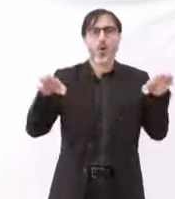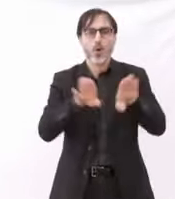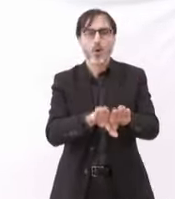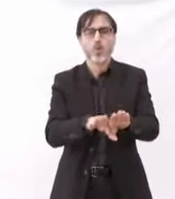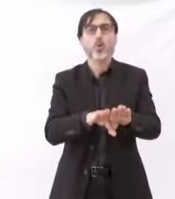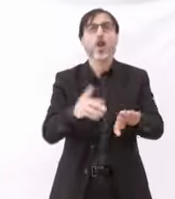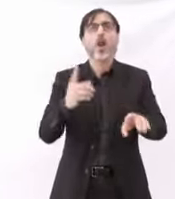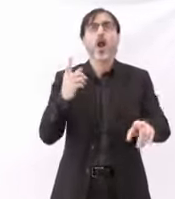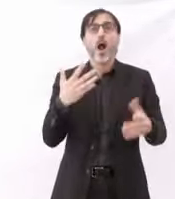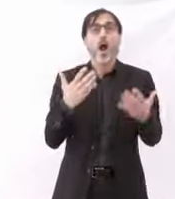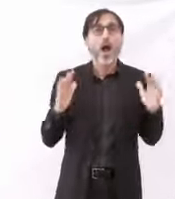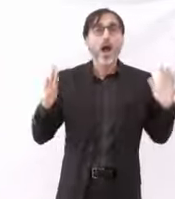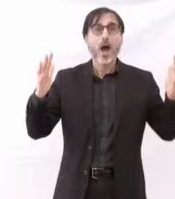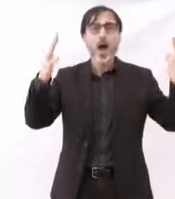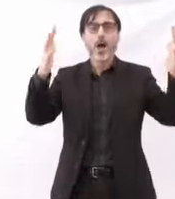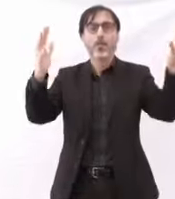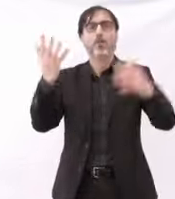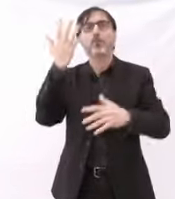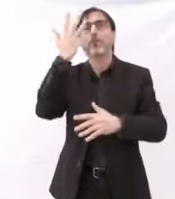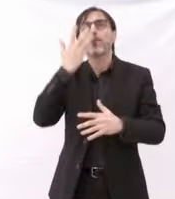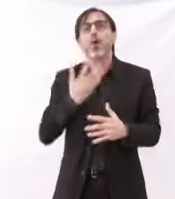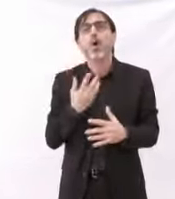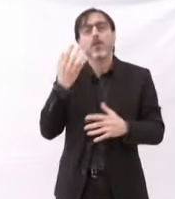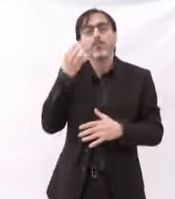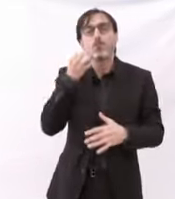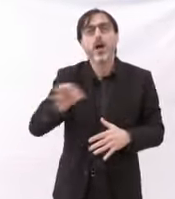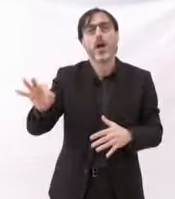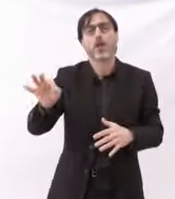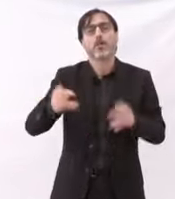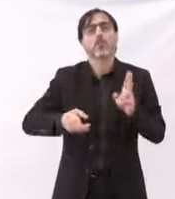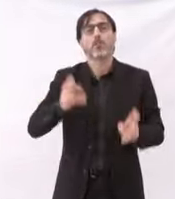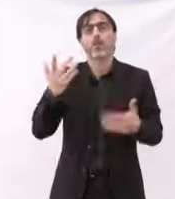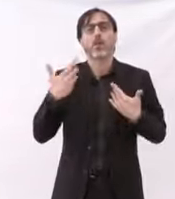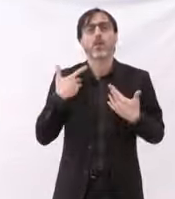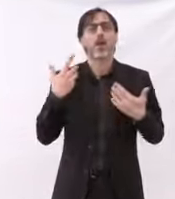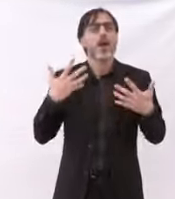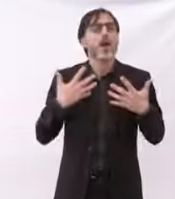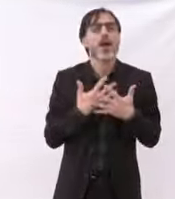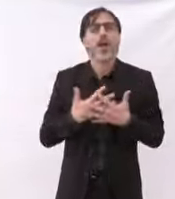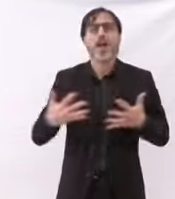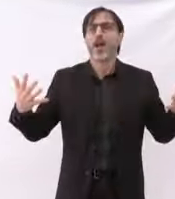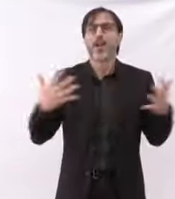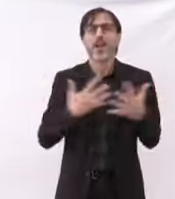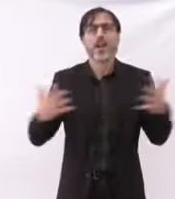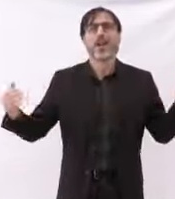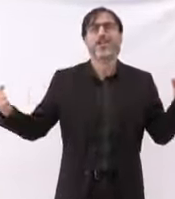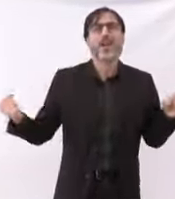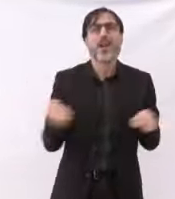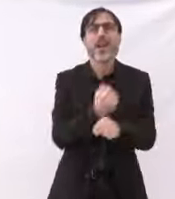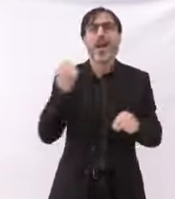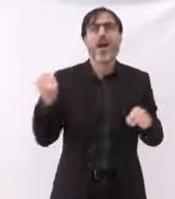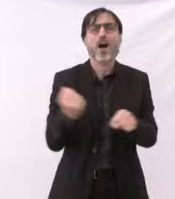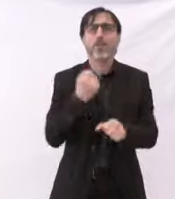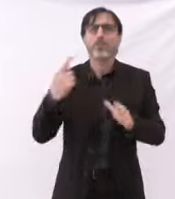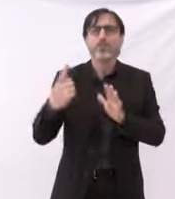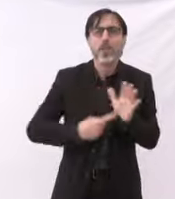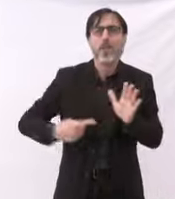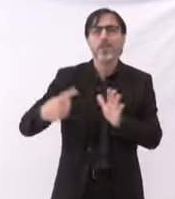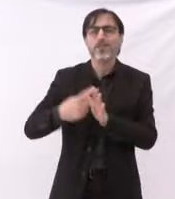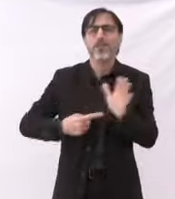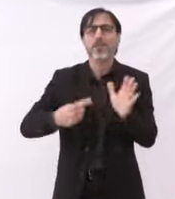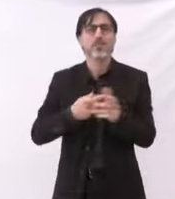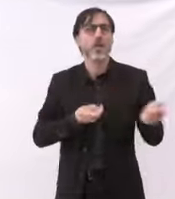Questo applauso vorrei che fosse rivolto in particolare all'enorme lavoro che è stato fatto in questi mesi